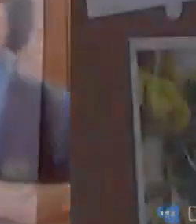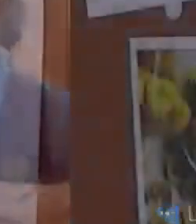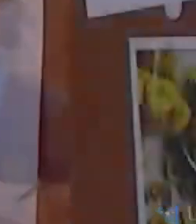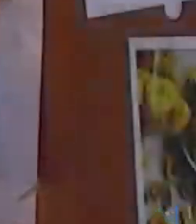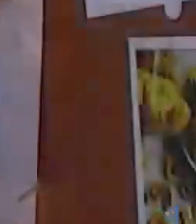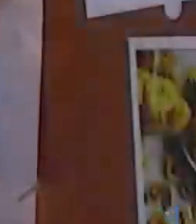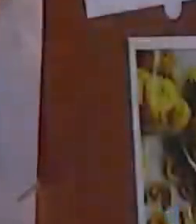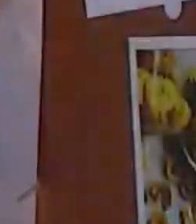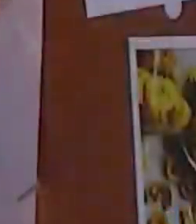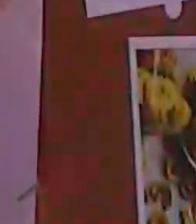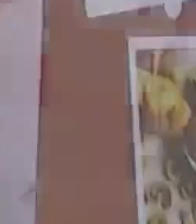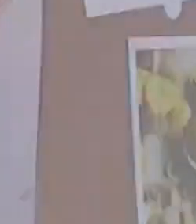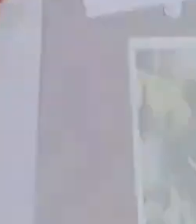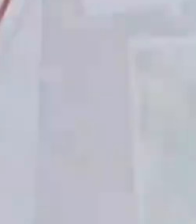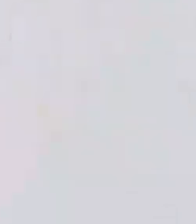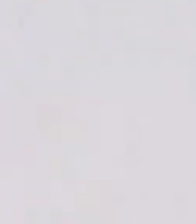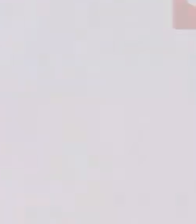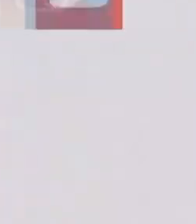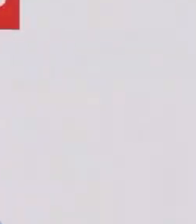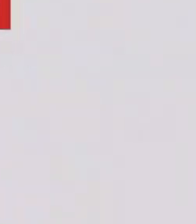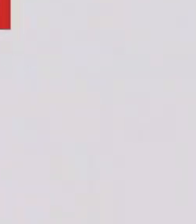hoi, chan maling chan hoi hoi.